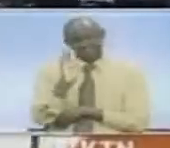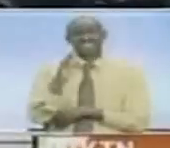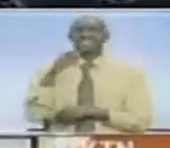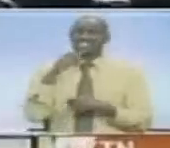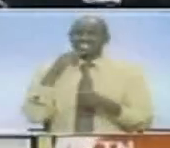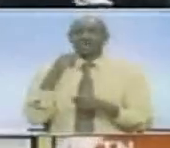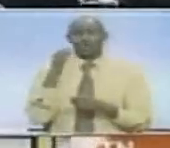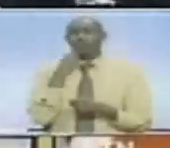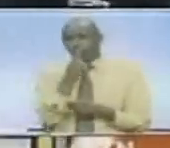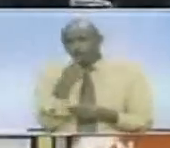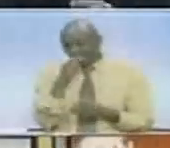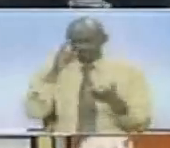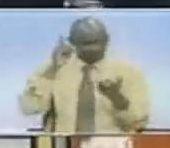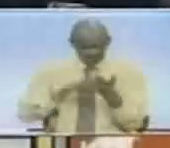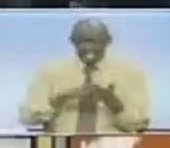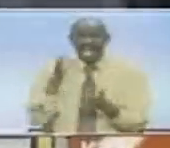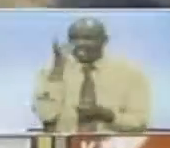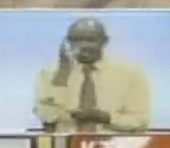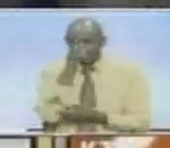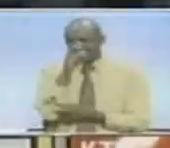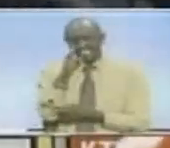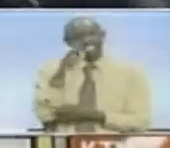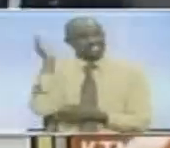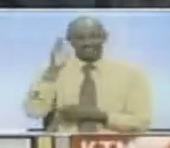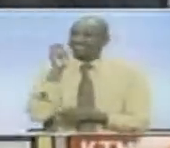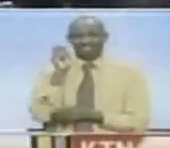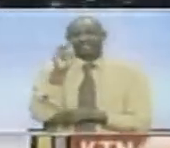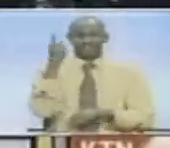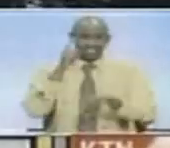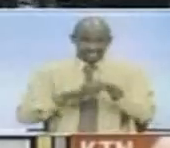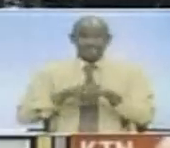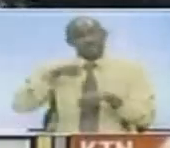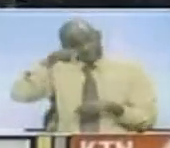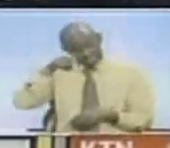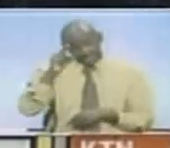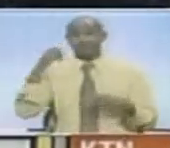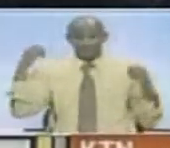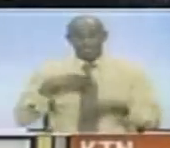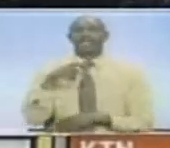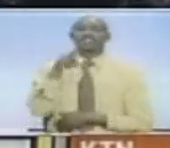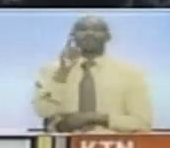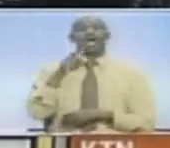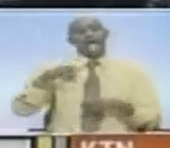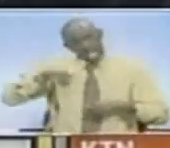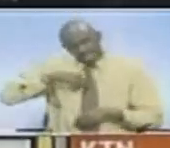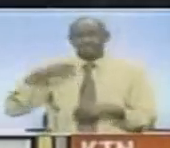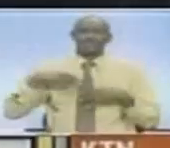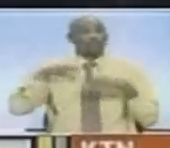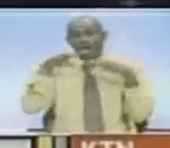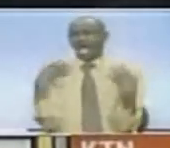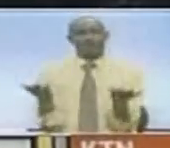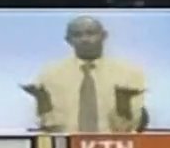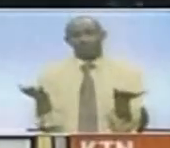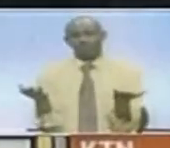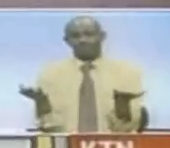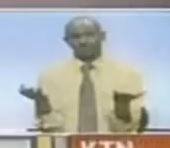Daniel Toroitich Arap Moi na Mwai Kibaki. Iwapo wewe unahofia, je, sisi walala hoi tutahisi